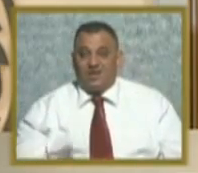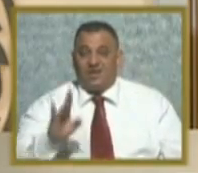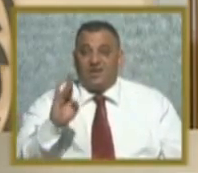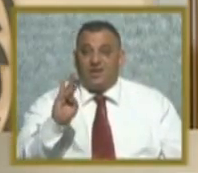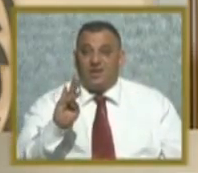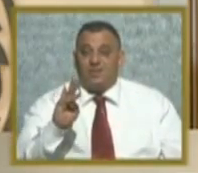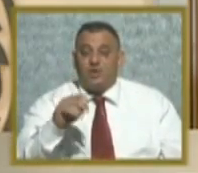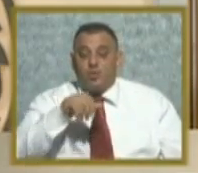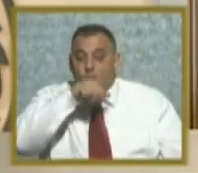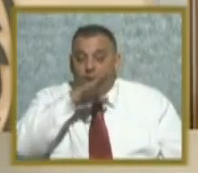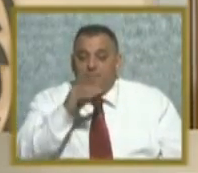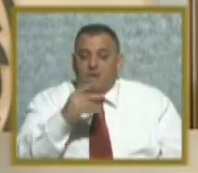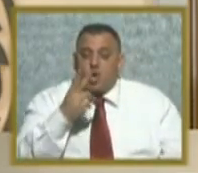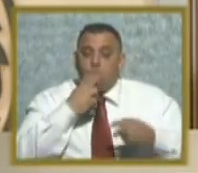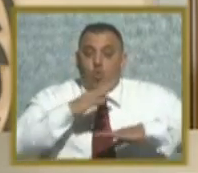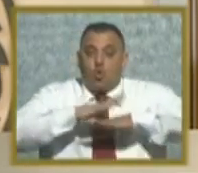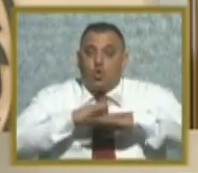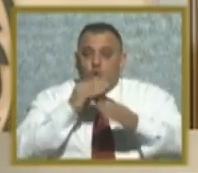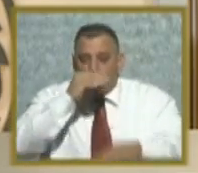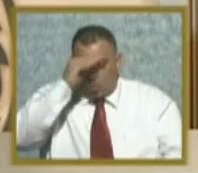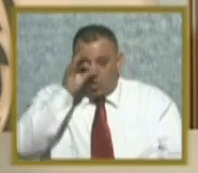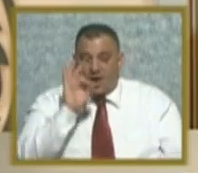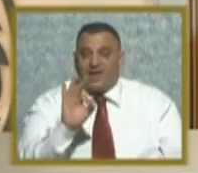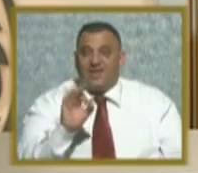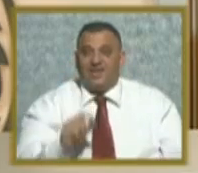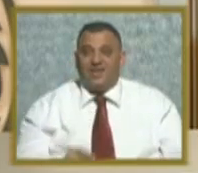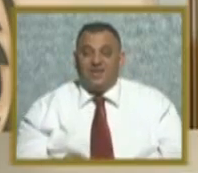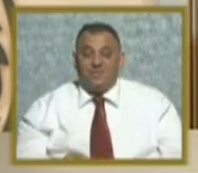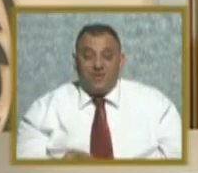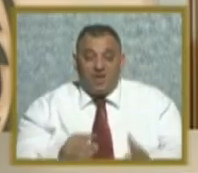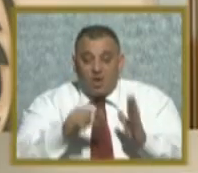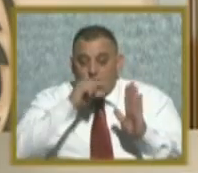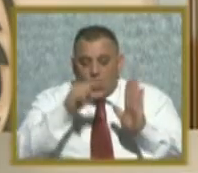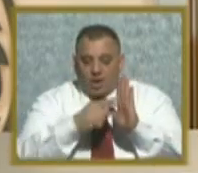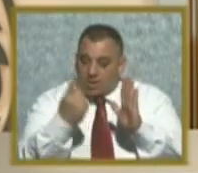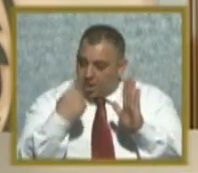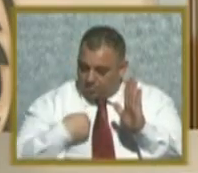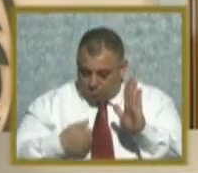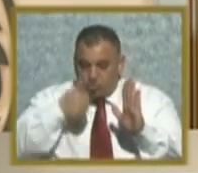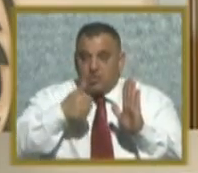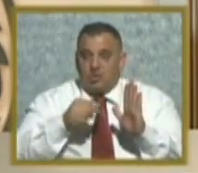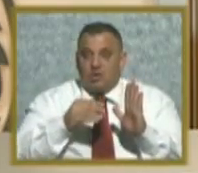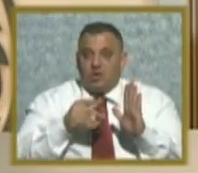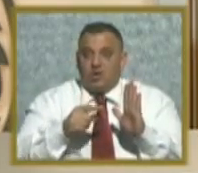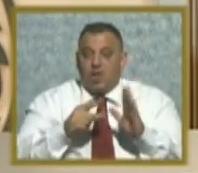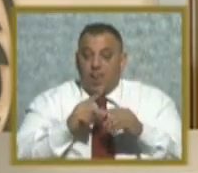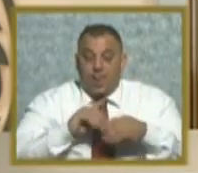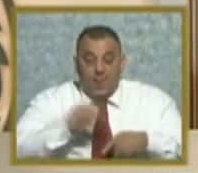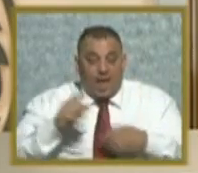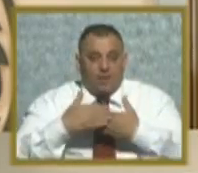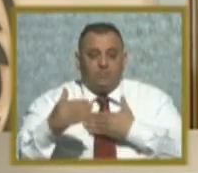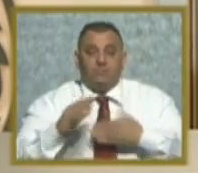خلقه القرآن صلى الله عليه وسلم. هذا المقصود يا أختي، أن الإنسان إذا قرأ آية فيها أمر يمتثل، قرأ آية فيها نهي